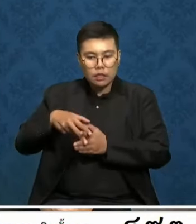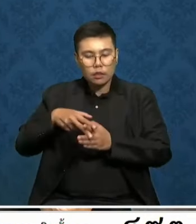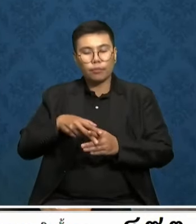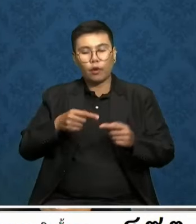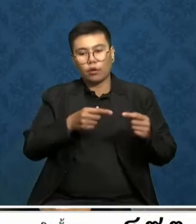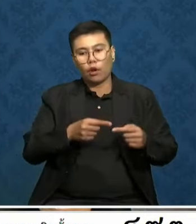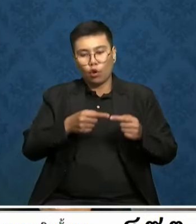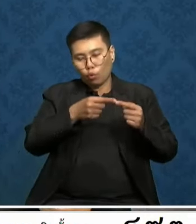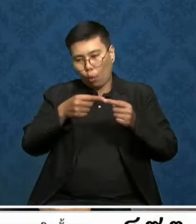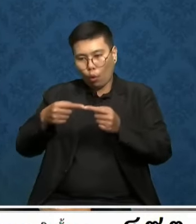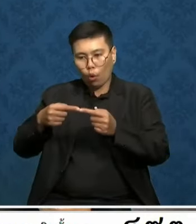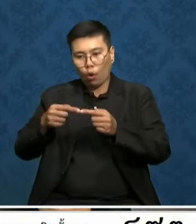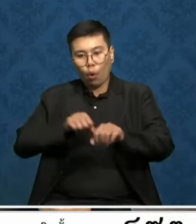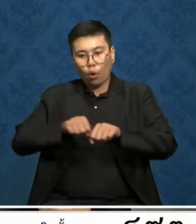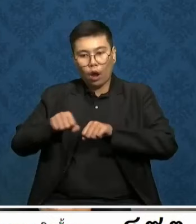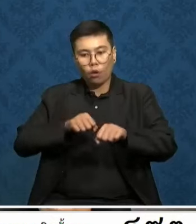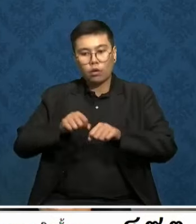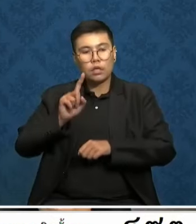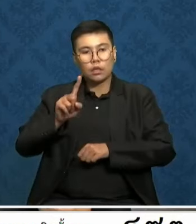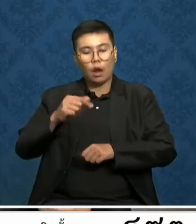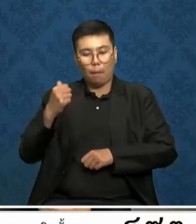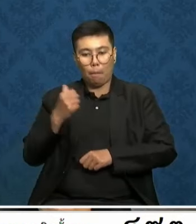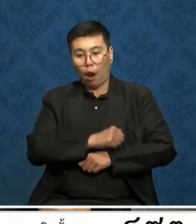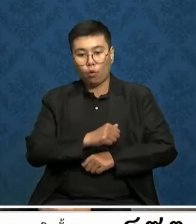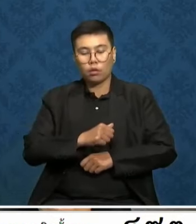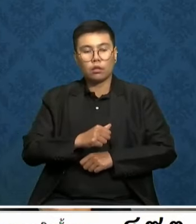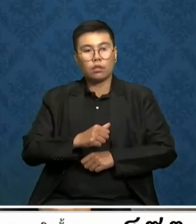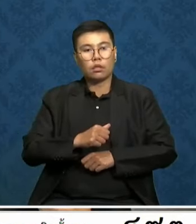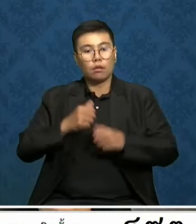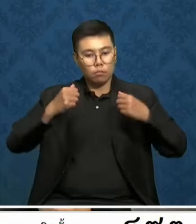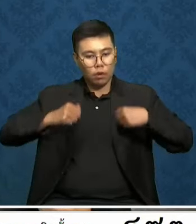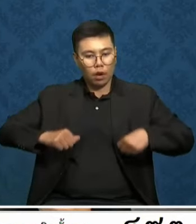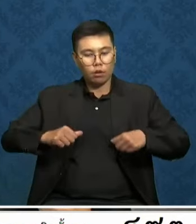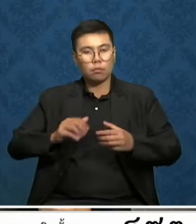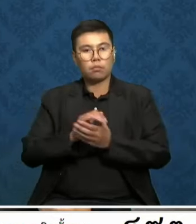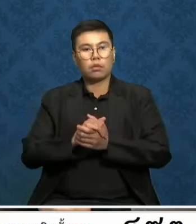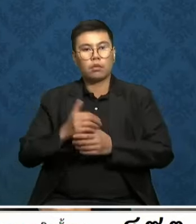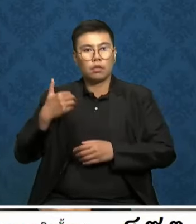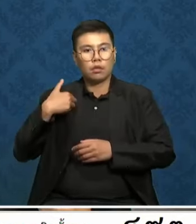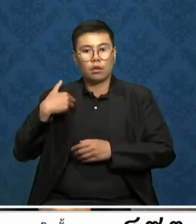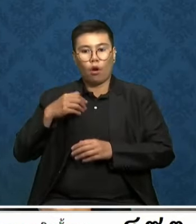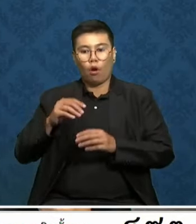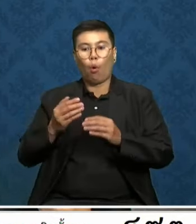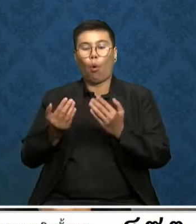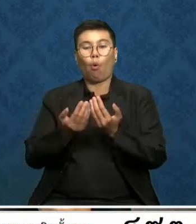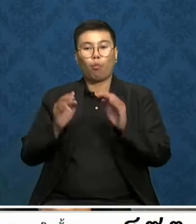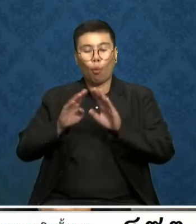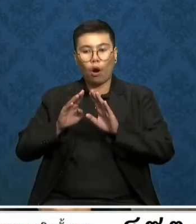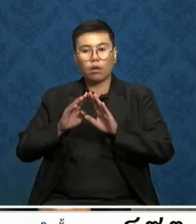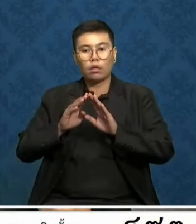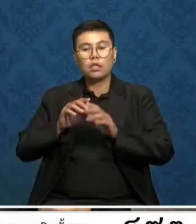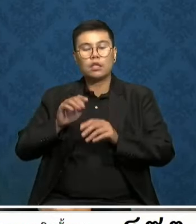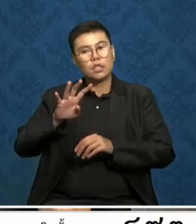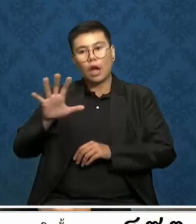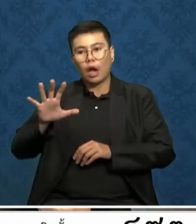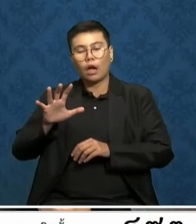างครั้งรองเท้าคู่หนึ่งครับท่านประธานหรือกระเป๋าใบหนึ่งเนี่ยใช้ถึง 4-5 คูหา 4-5 ครอบครัวในการช่วยกันทำก็อยู่กันอย่าง